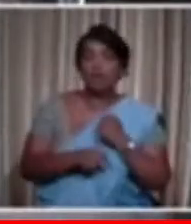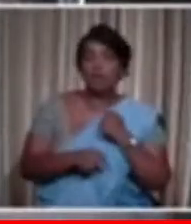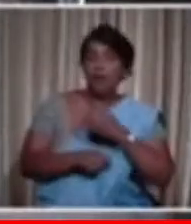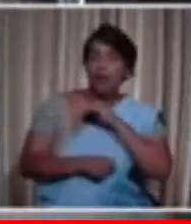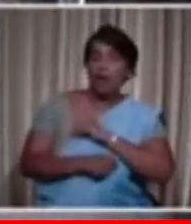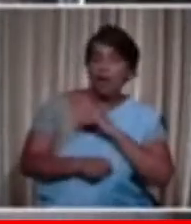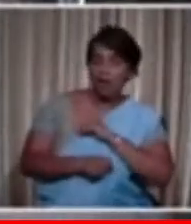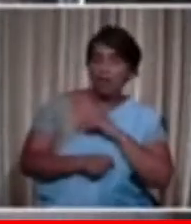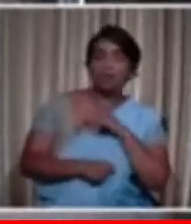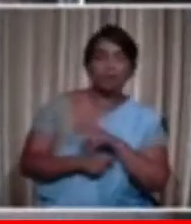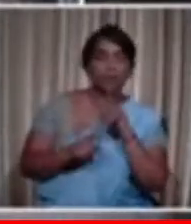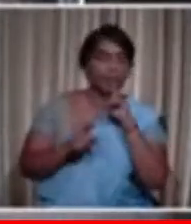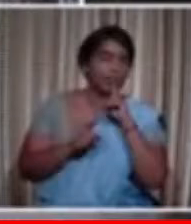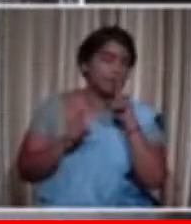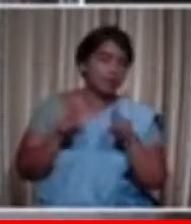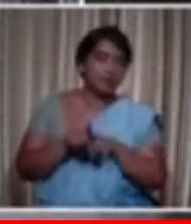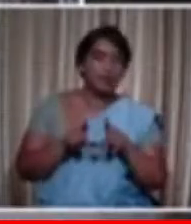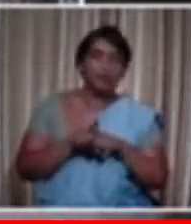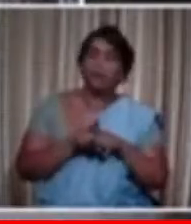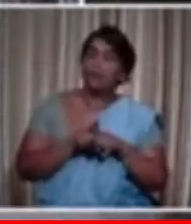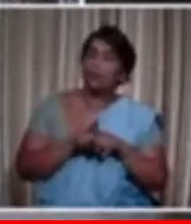ආදායම දලදේශීය නිෂ්පාදන අනුපාතිකව